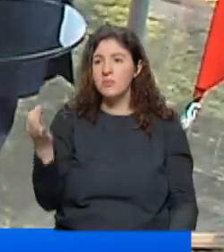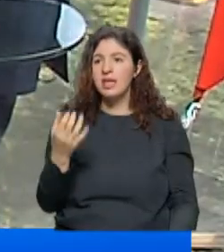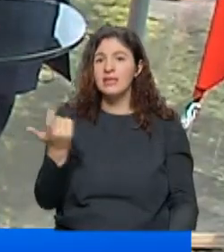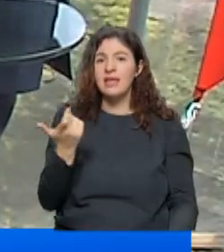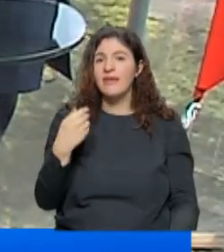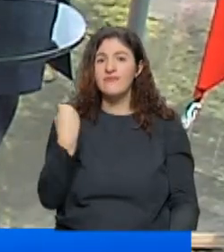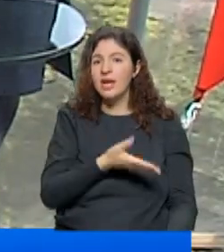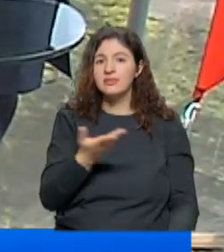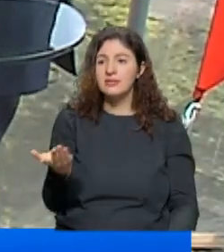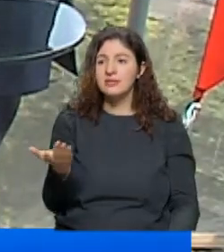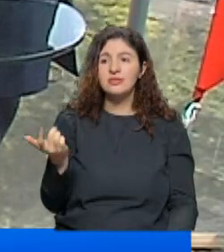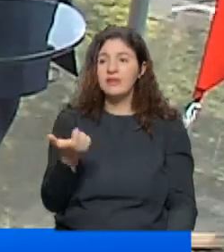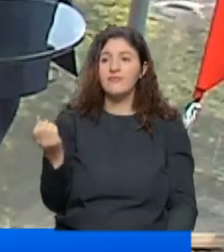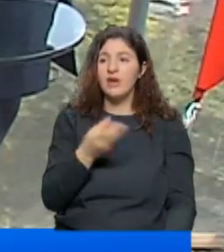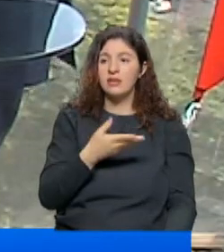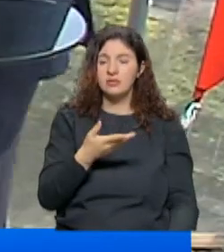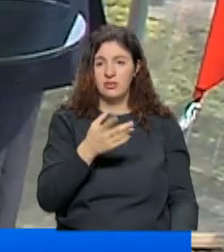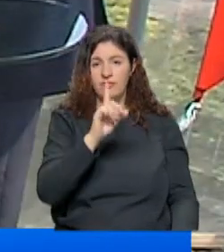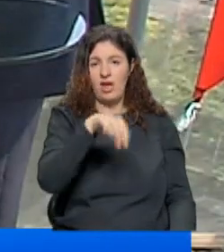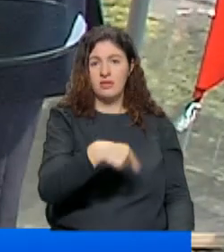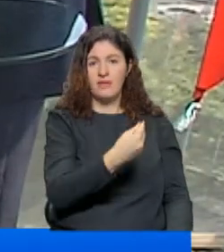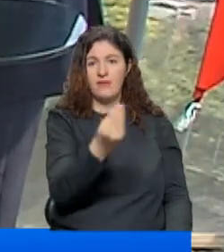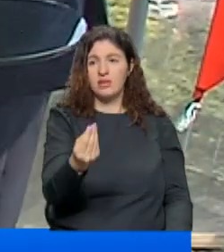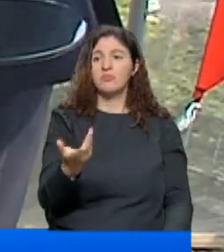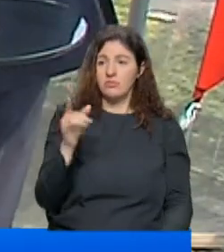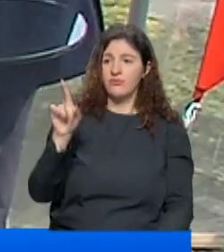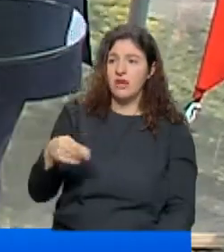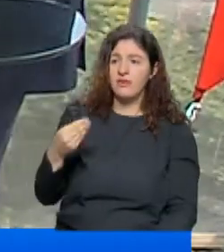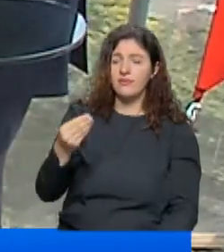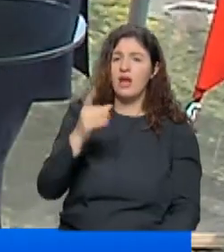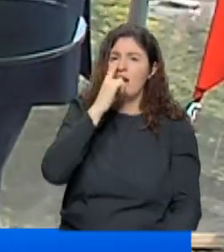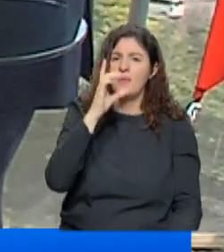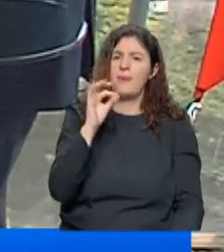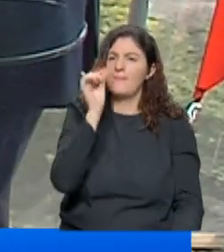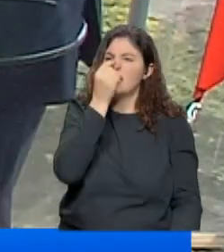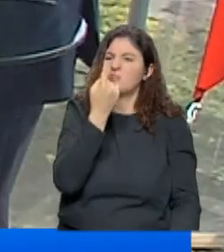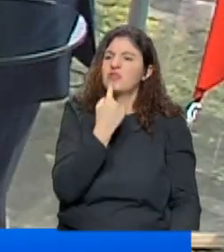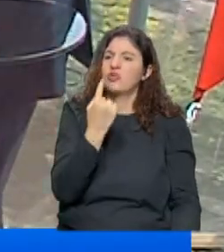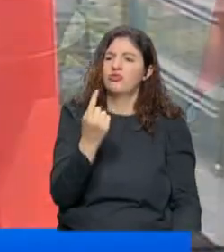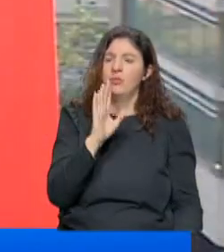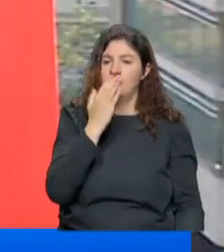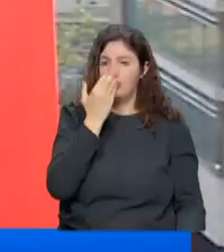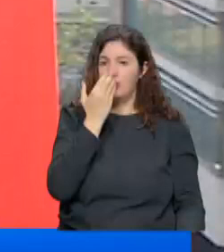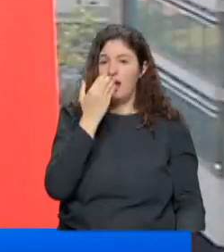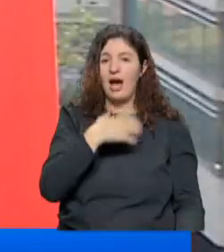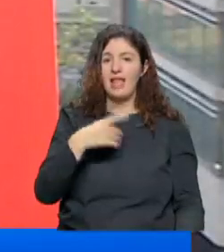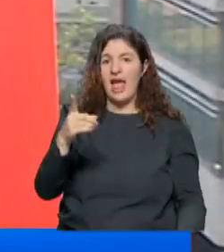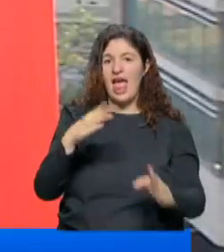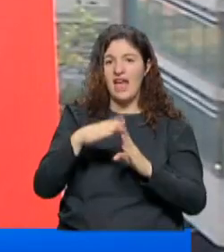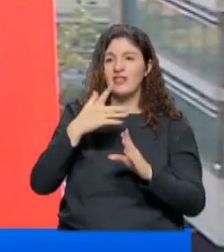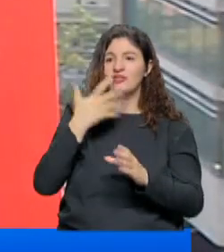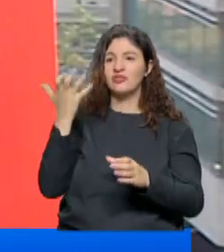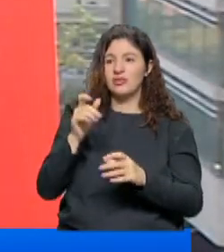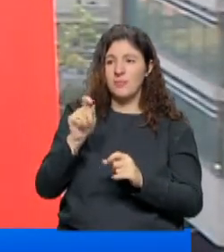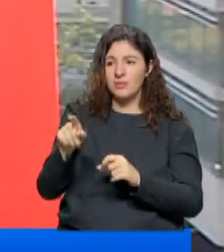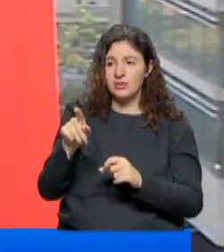nereden verdin? Nereden verdin? Vergilerden. Vergilerden mi? Basit kaba bir şey söyleyeyim. Annen evde salça yapar mıydı